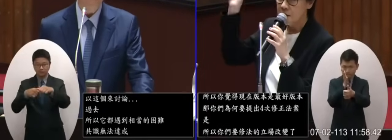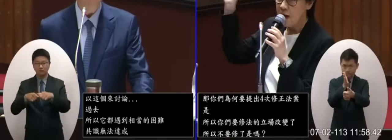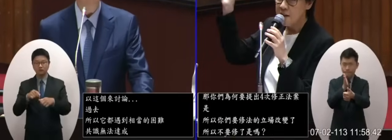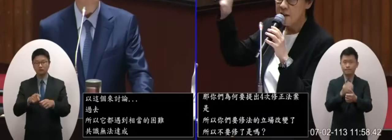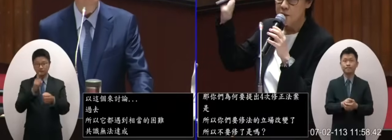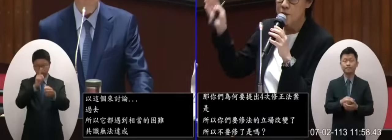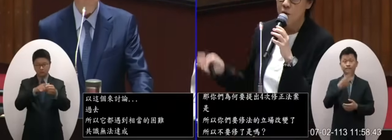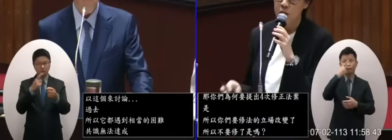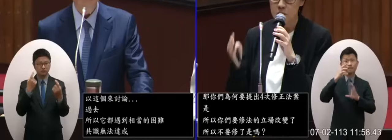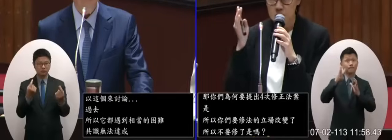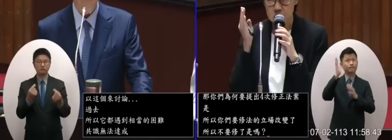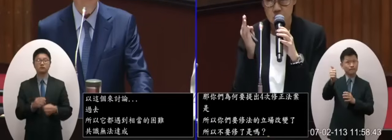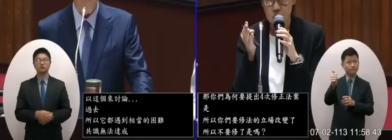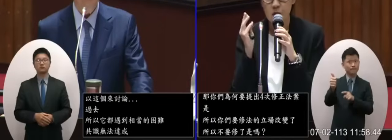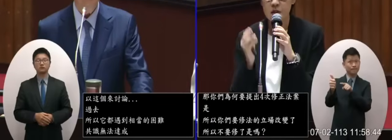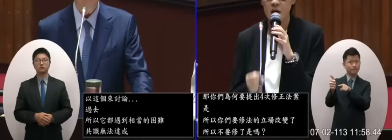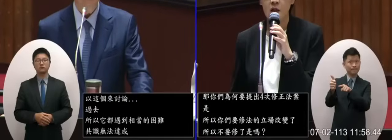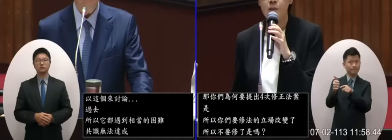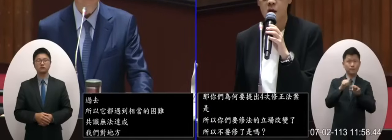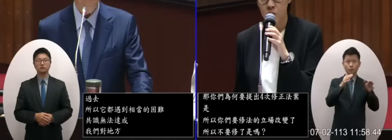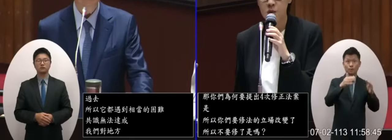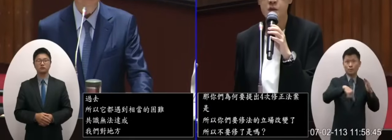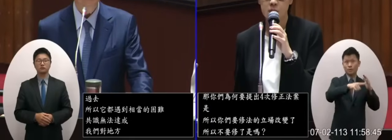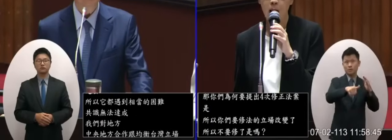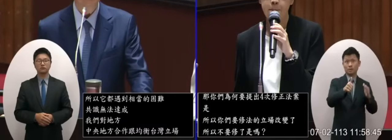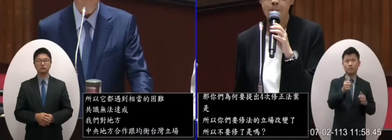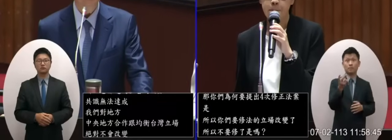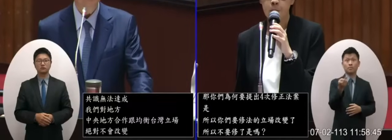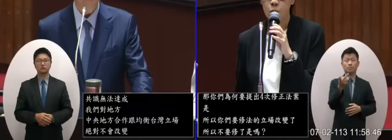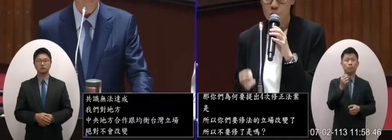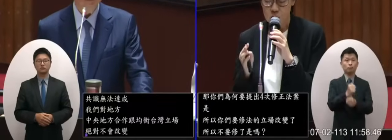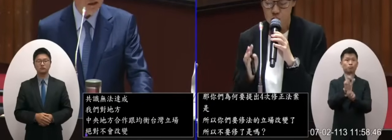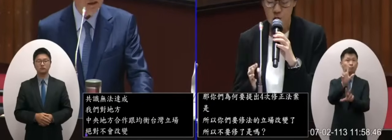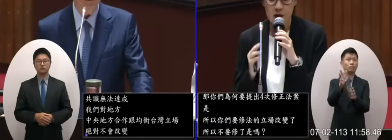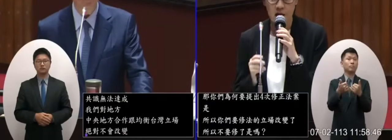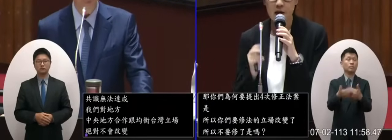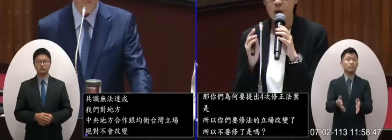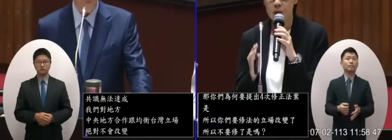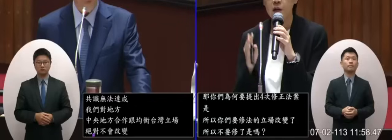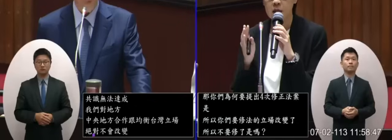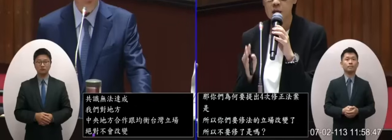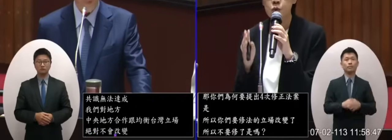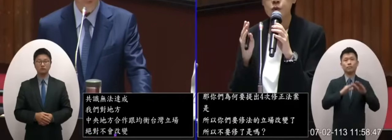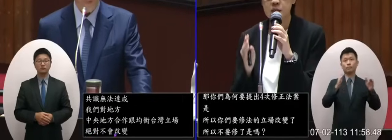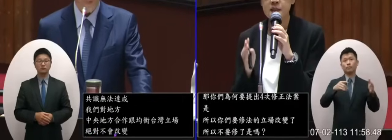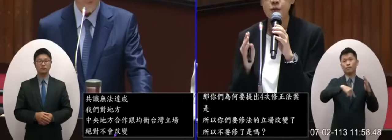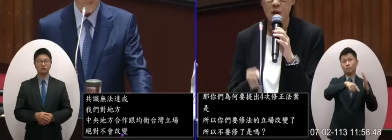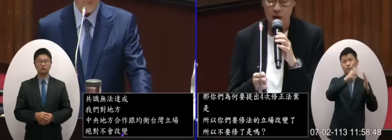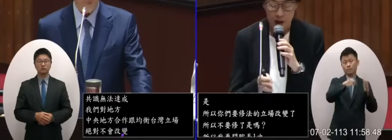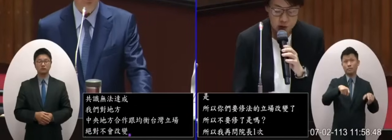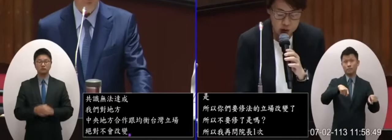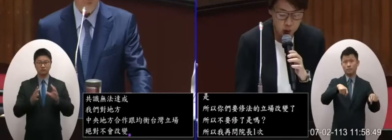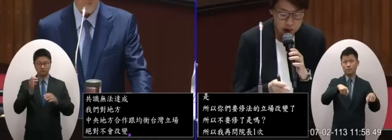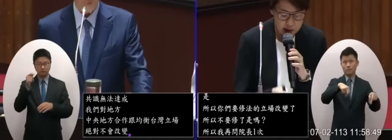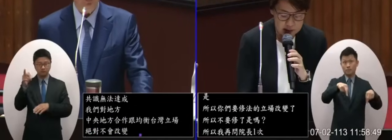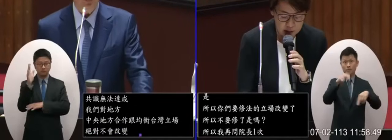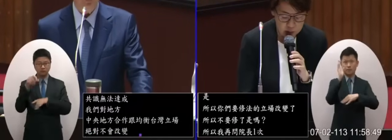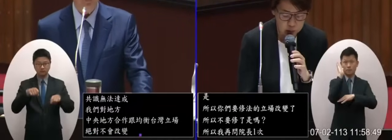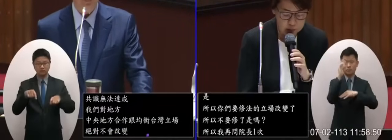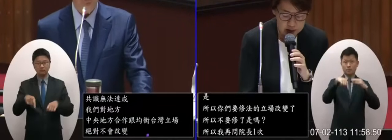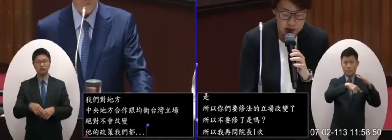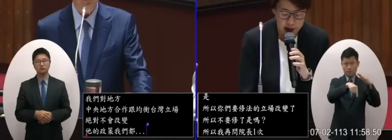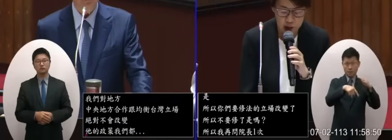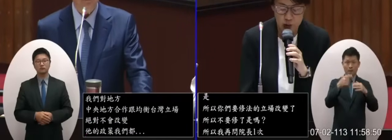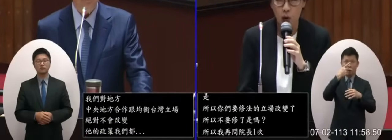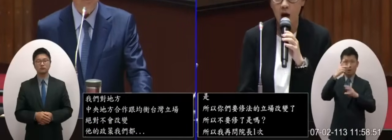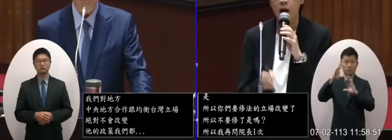次，赖清德总统卓院长要不要落实吗？ 他的政策 卓院长要不要提出行政院就赖清德